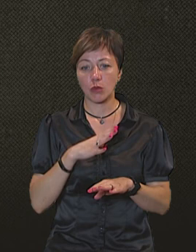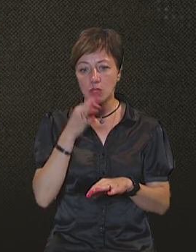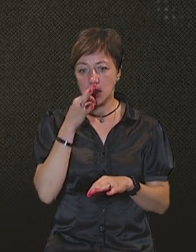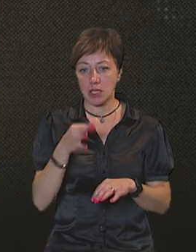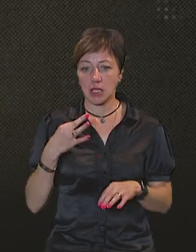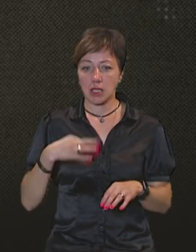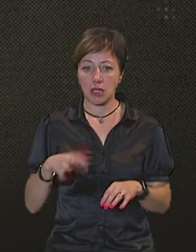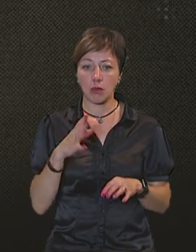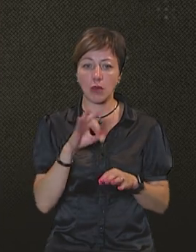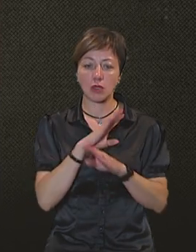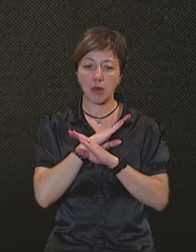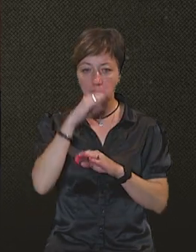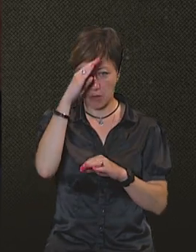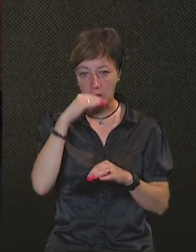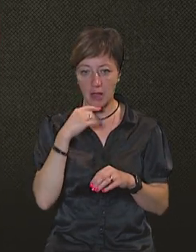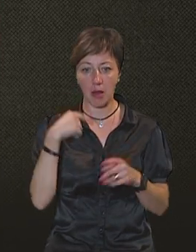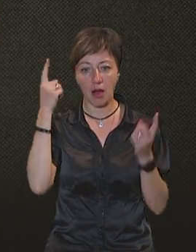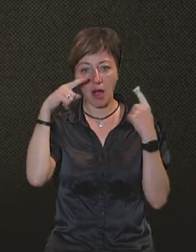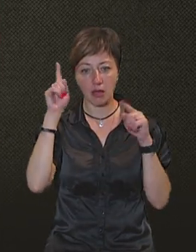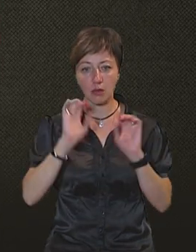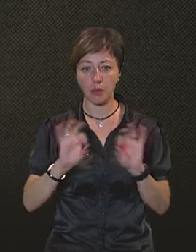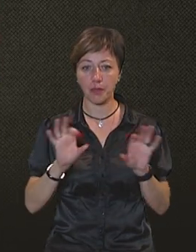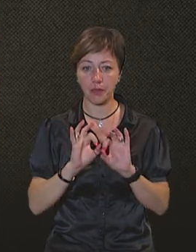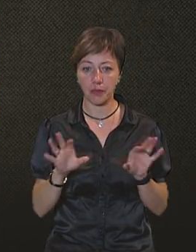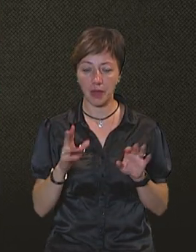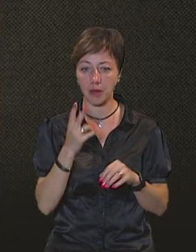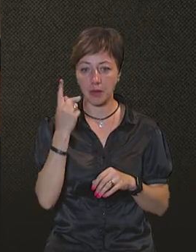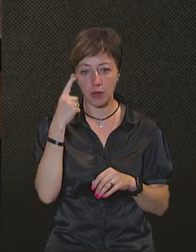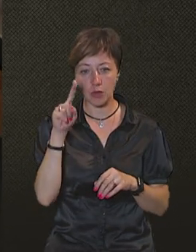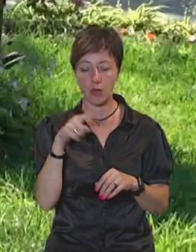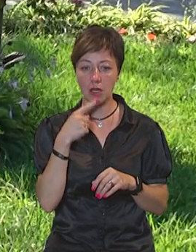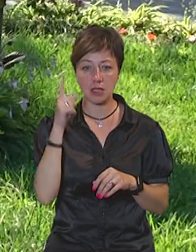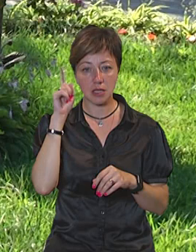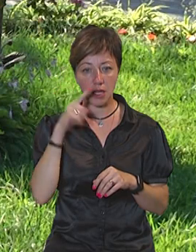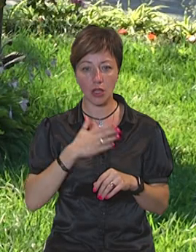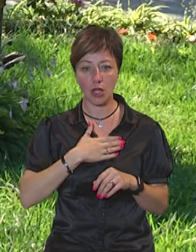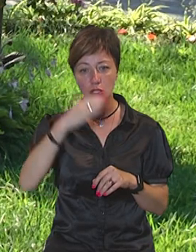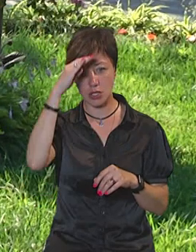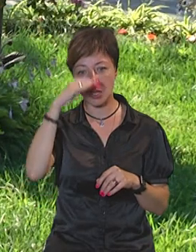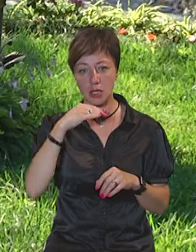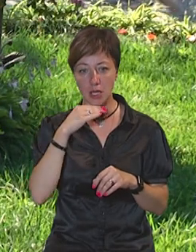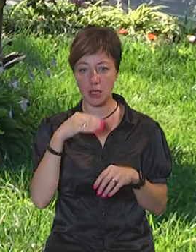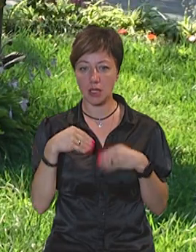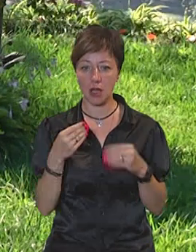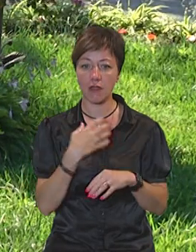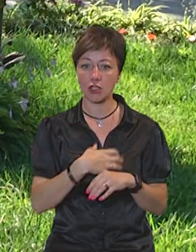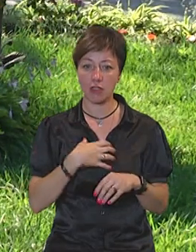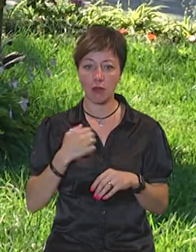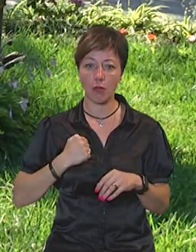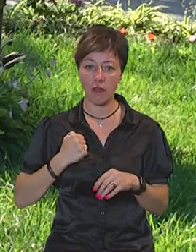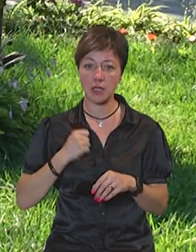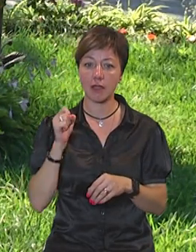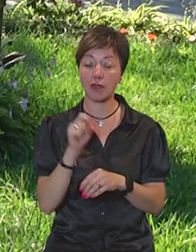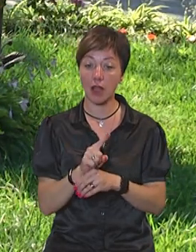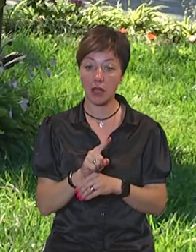сину про смерть батька. Я придумала таку казку йому, адаптувала. Кажу, ти знаєш, наш тато, йому дали дуже важливе бойове